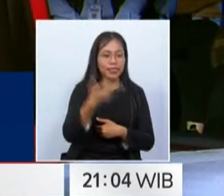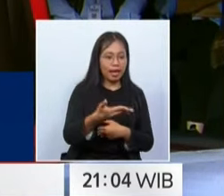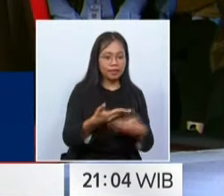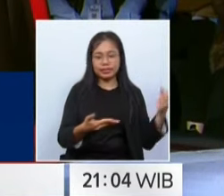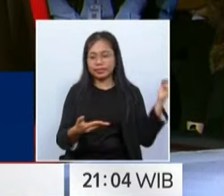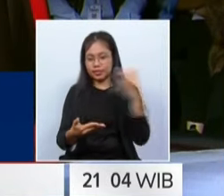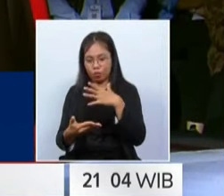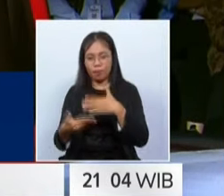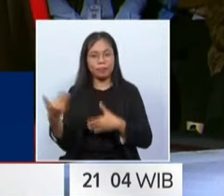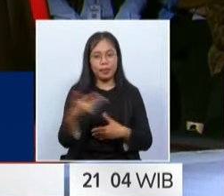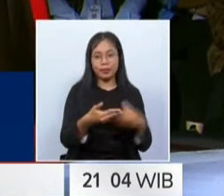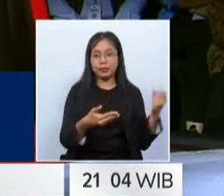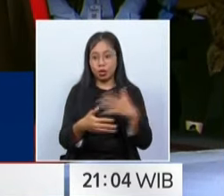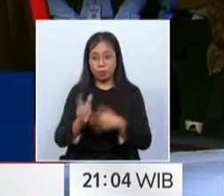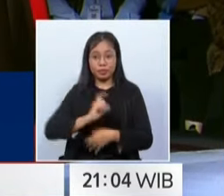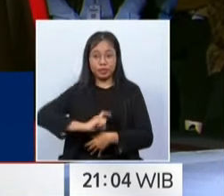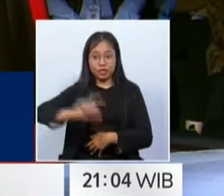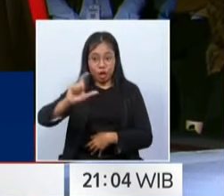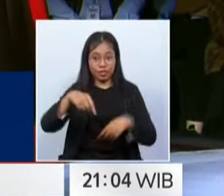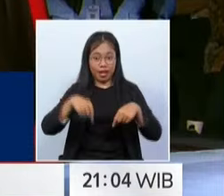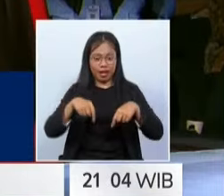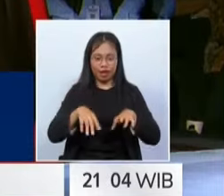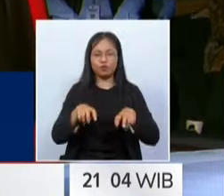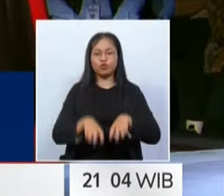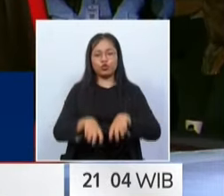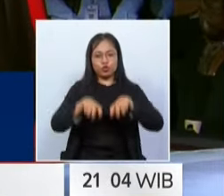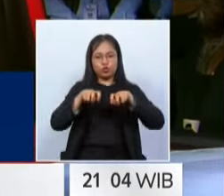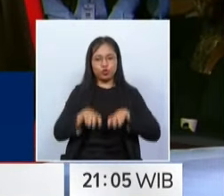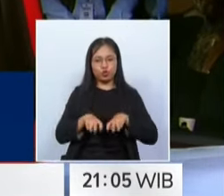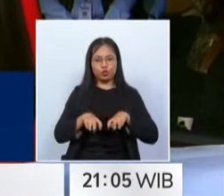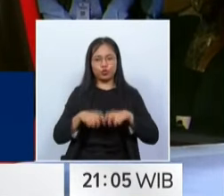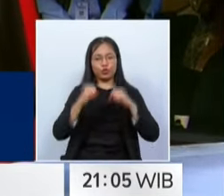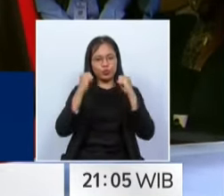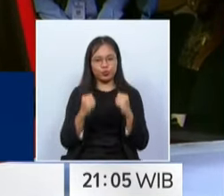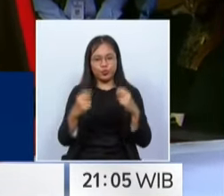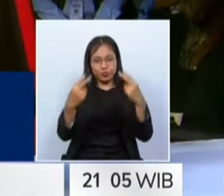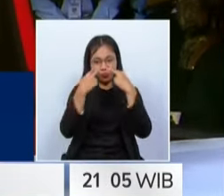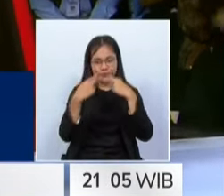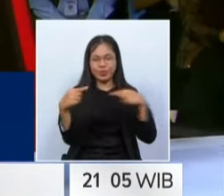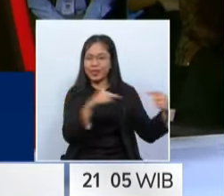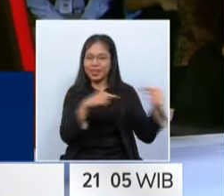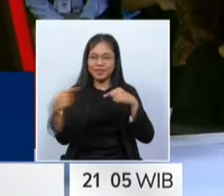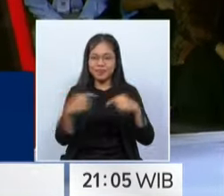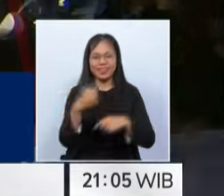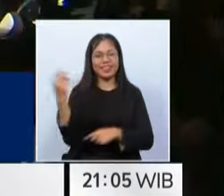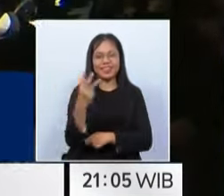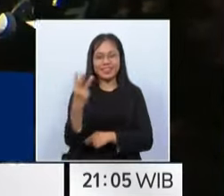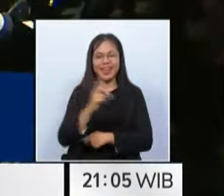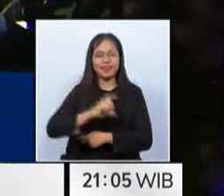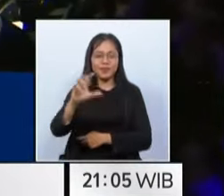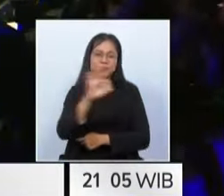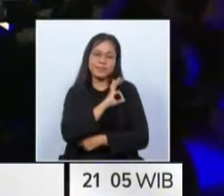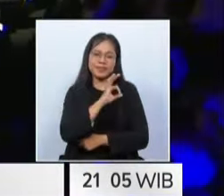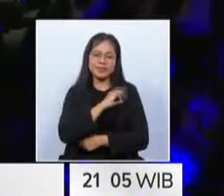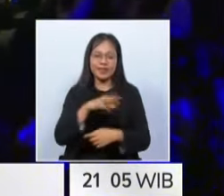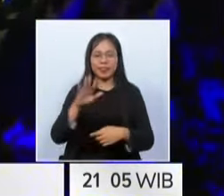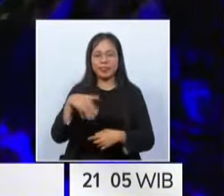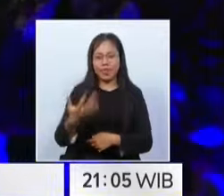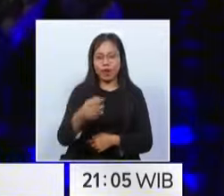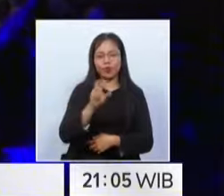para calon presiden kembali duduk Jangan k mana-mana tetap di debat debat ketiga calon presiden Pemilu tahun